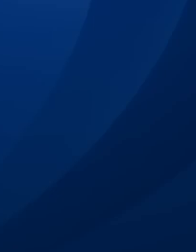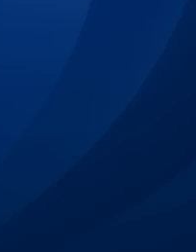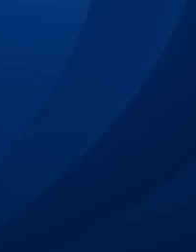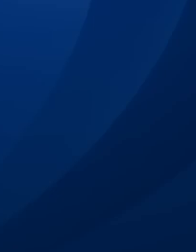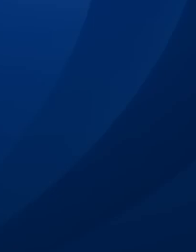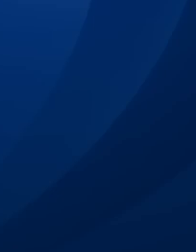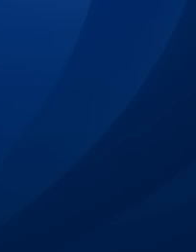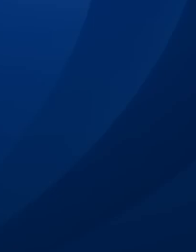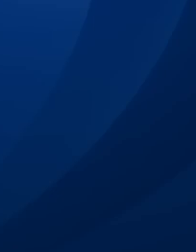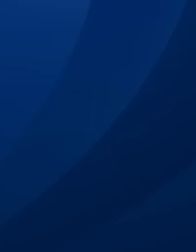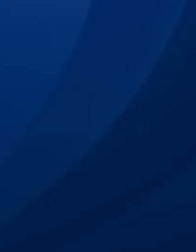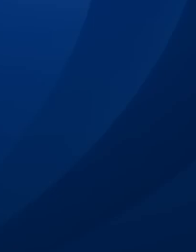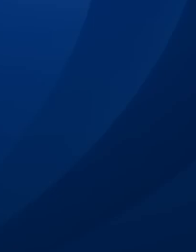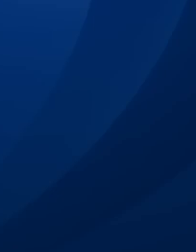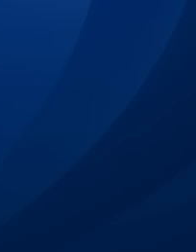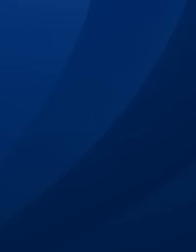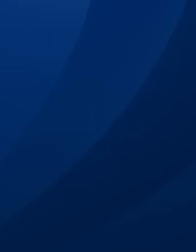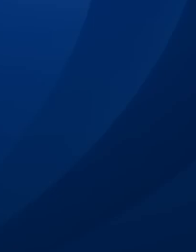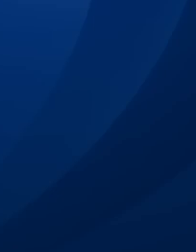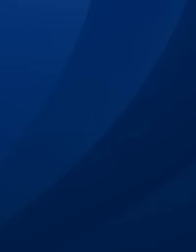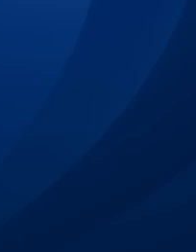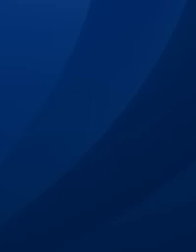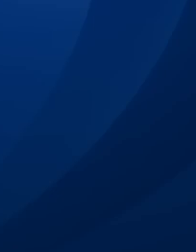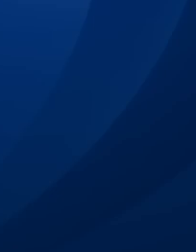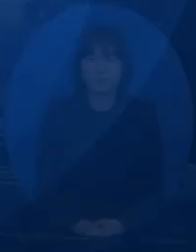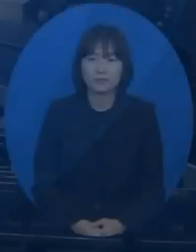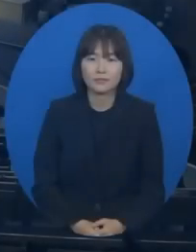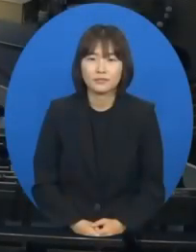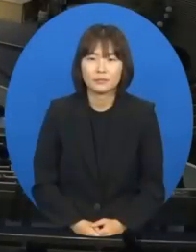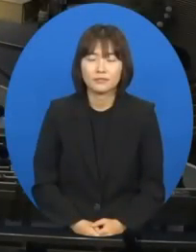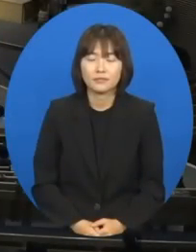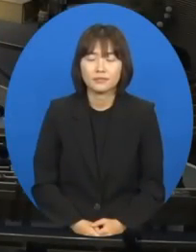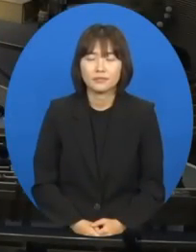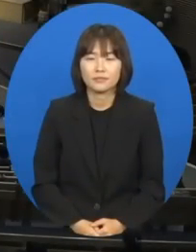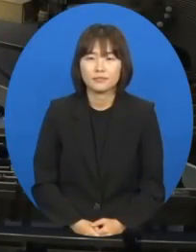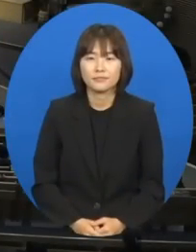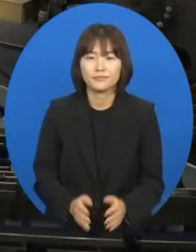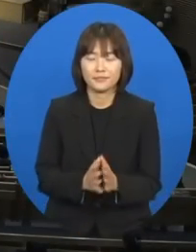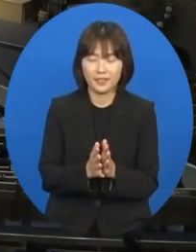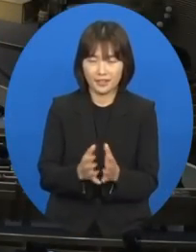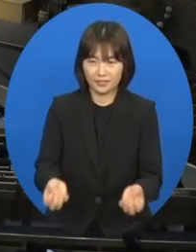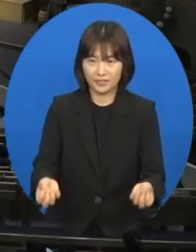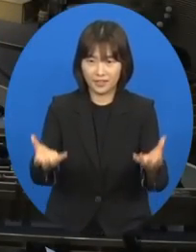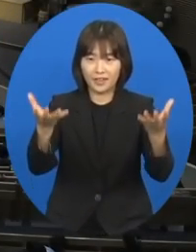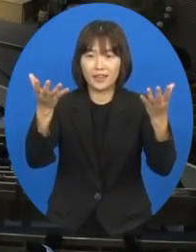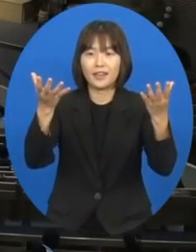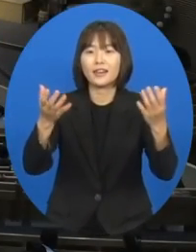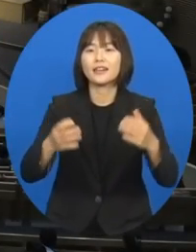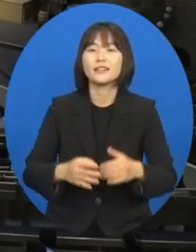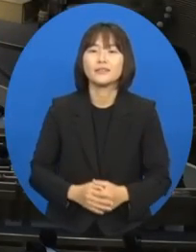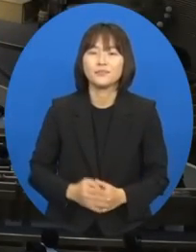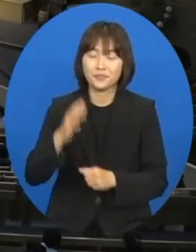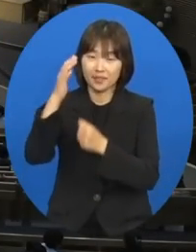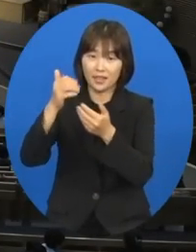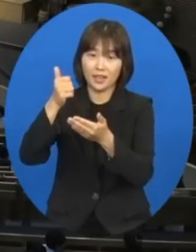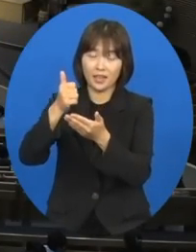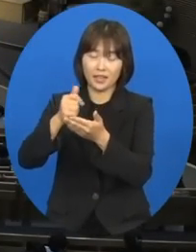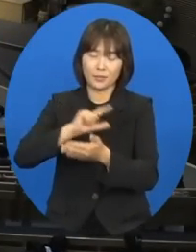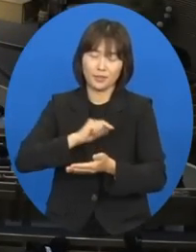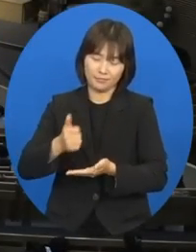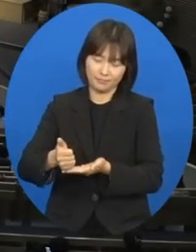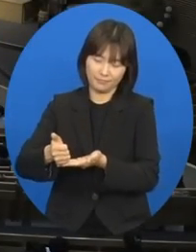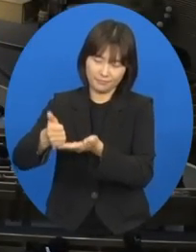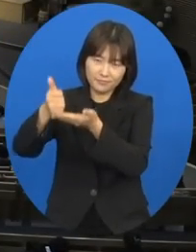다시 얻었노라 하니 그들이 즐거워하더라 할렐루야 하나님의 이름을 높여